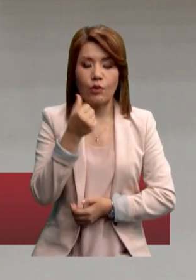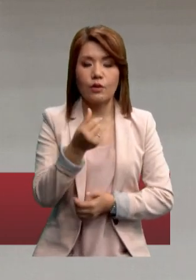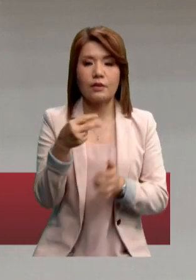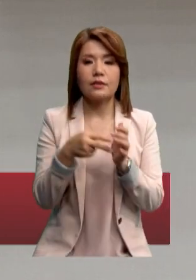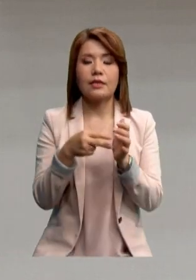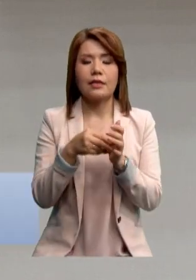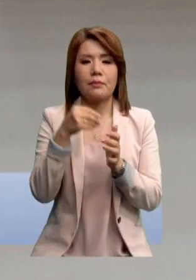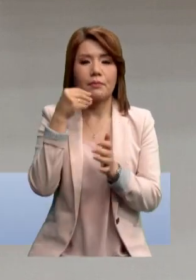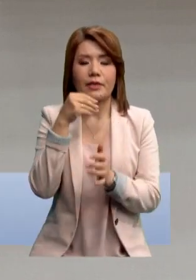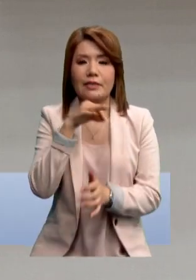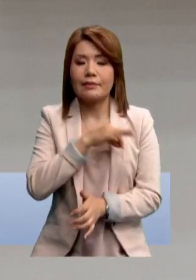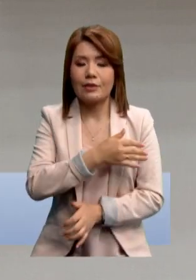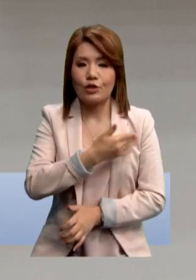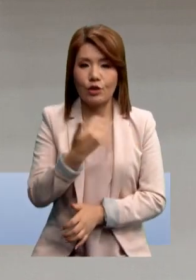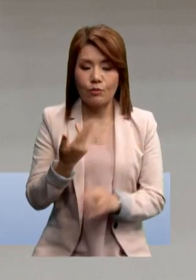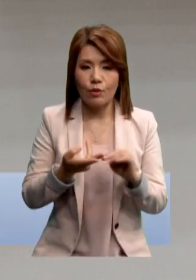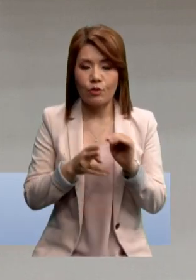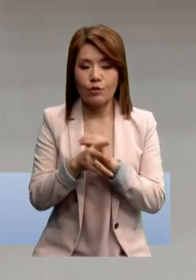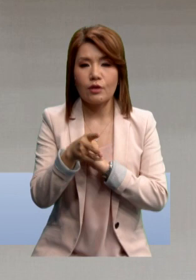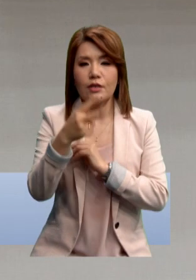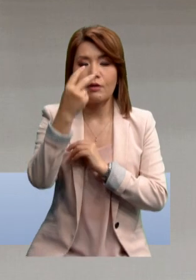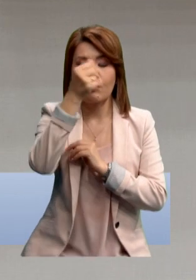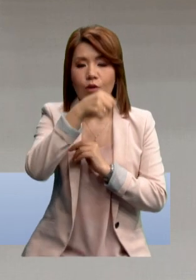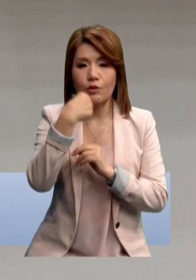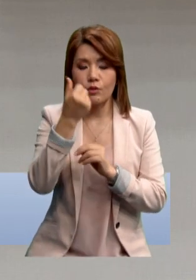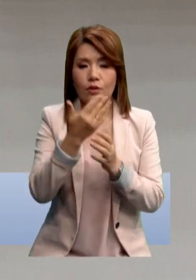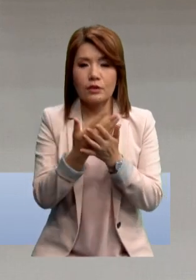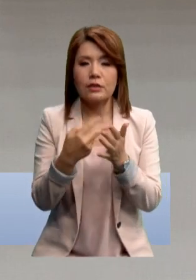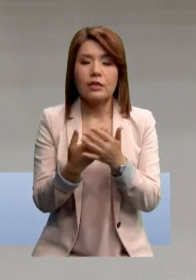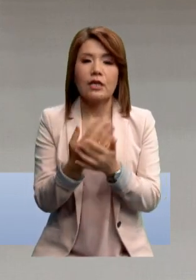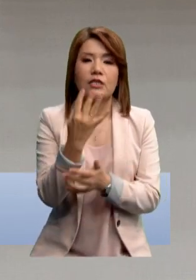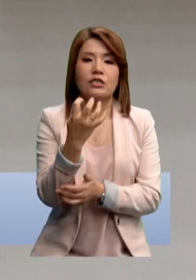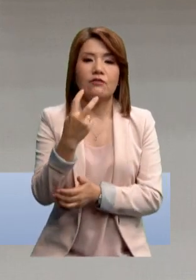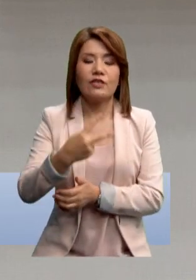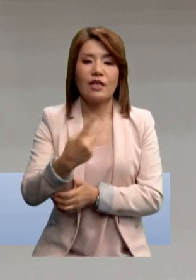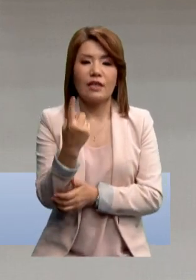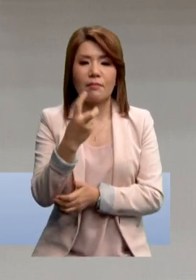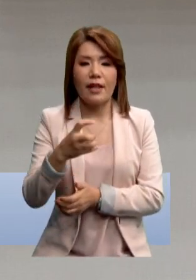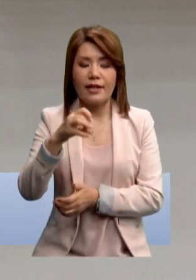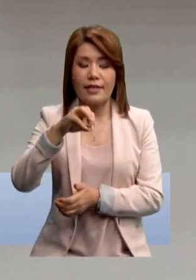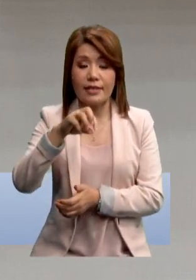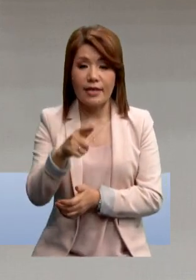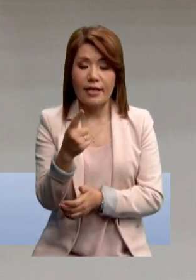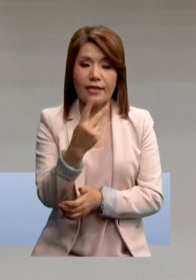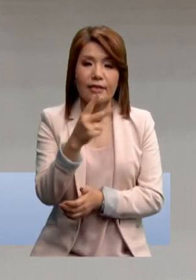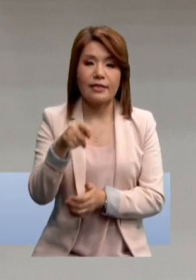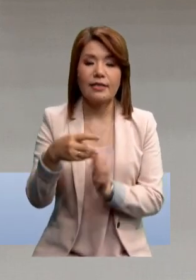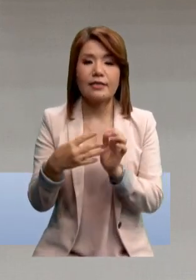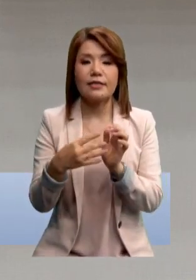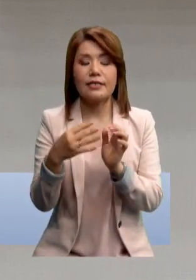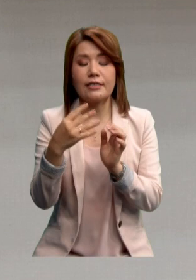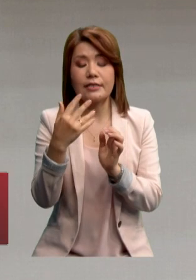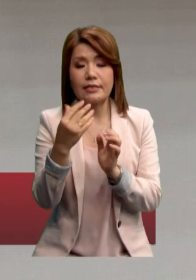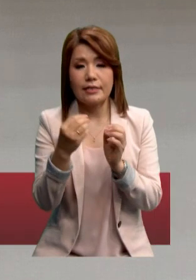Сумма неэффективного использования бюджетных средств в 2022 году составила 421 миллиард тенге или 2,3%